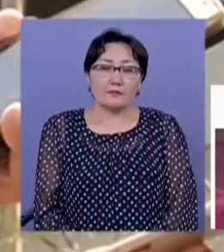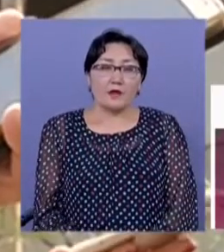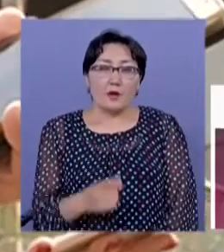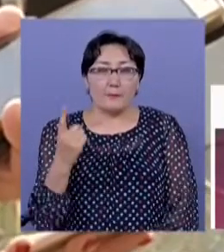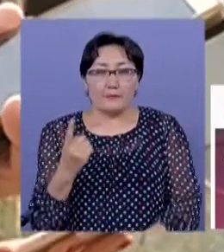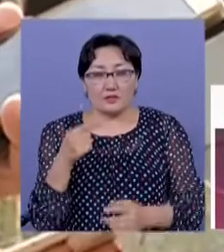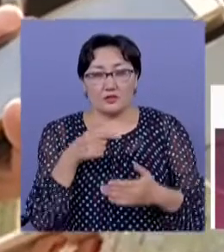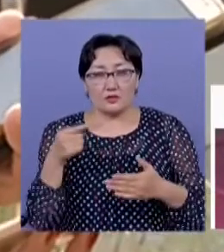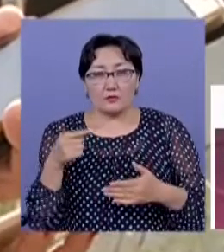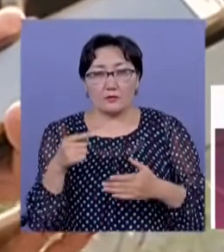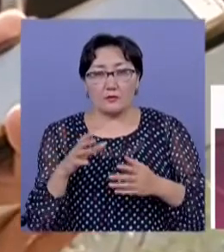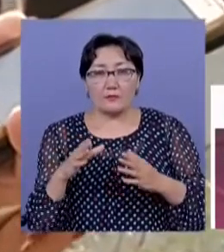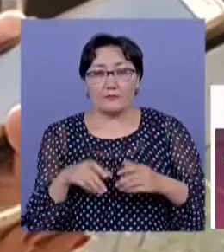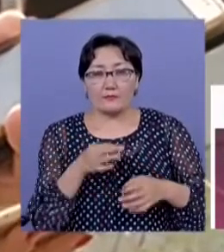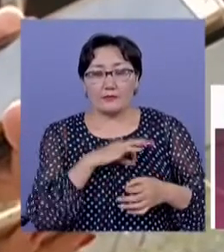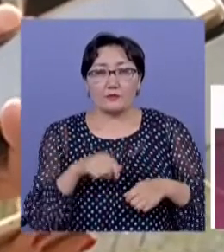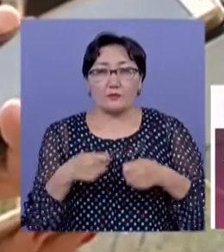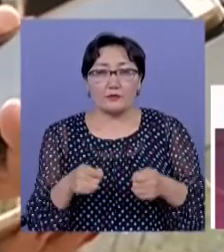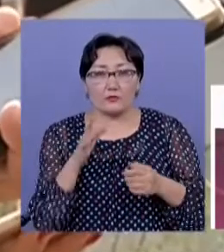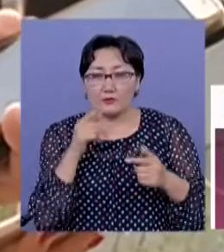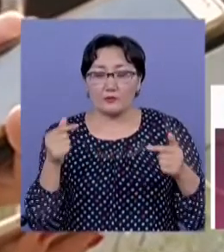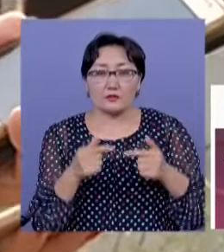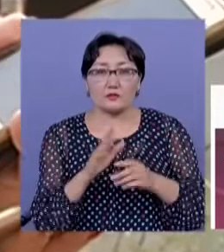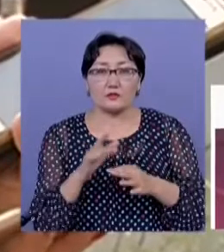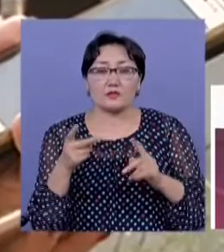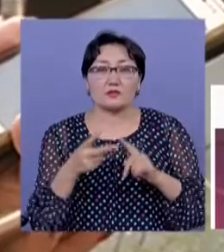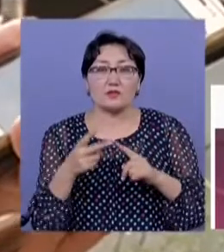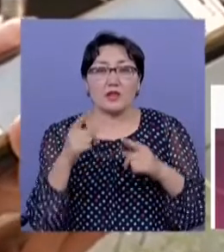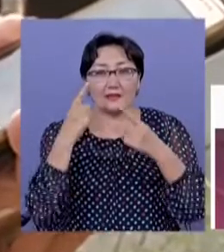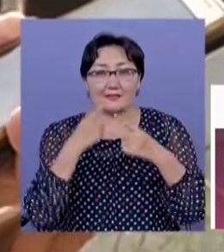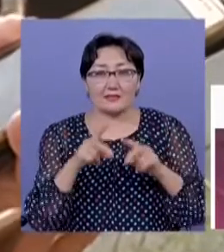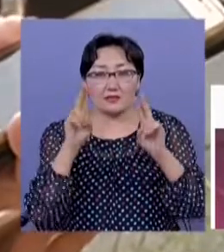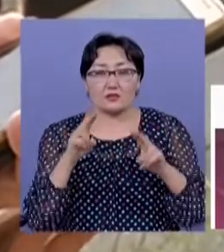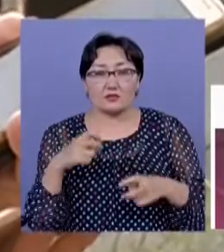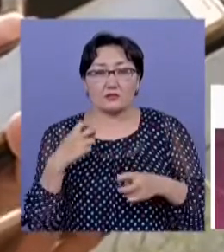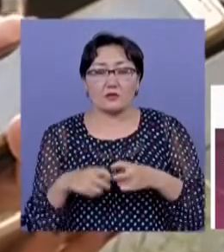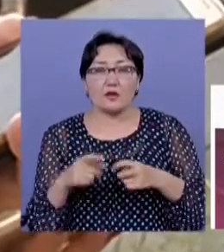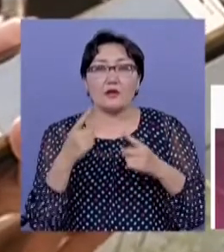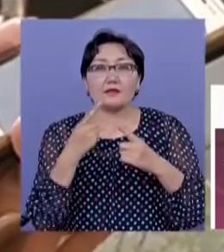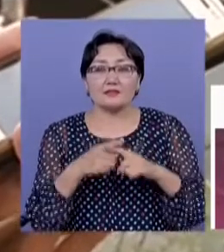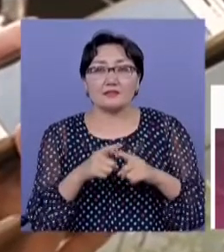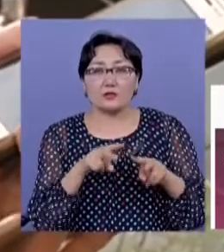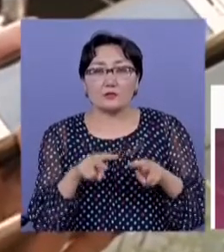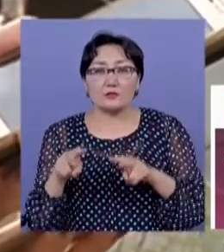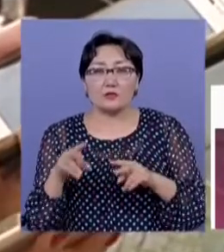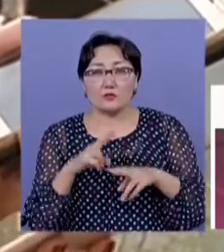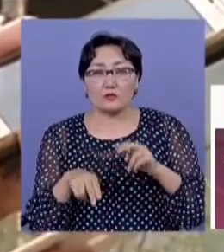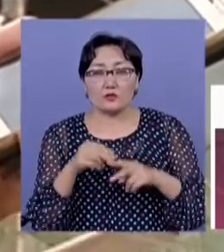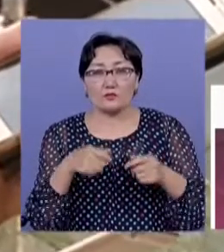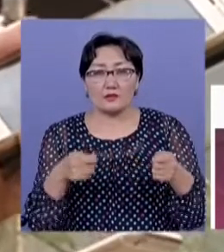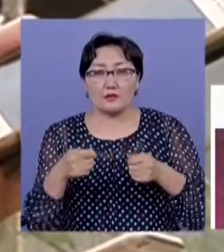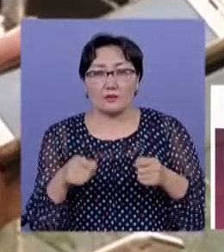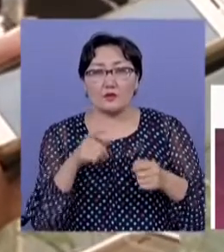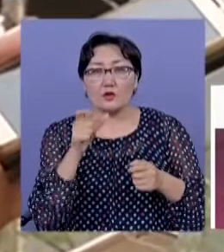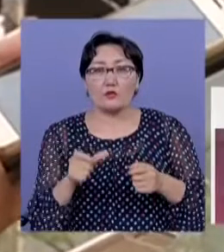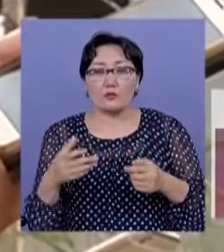Бірінші кемшілік ол пайдалануға беру уақытының ескерілмеуі. Екінші мәселе техникалық ережелерді бұзған. Техникалық бақылау мен құрылыс басқармасының өкілдері бұл